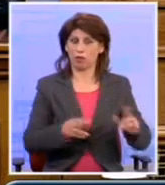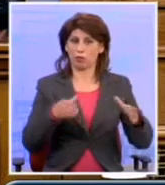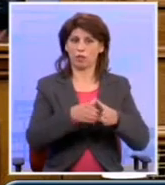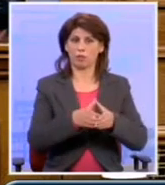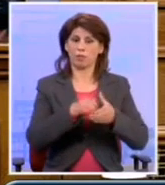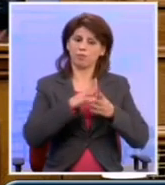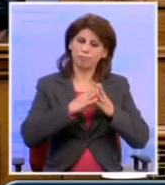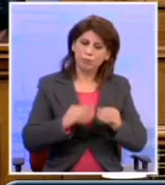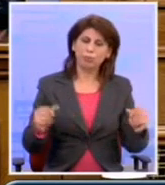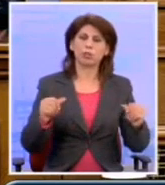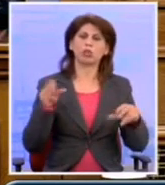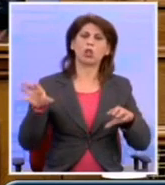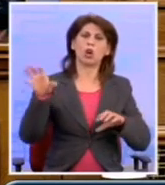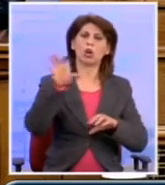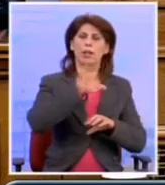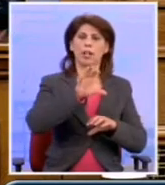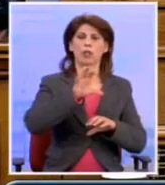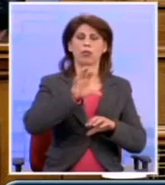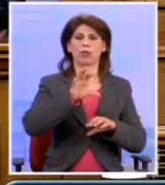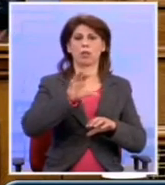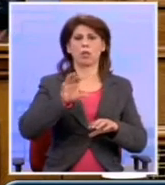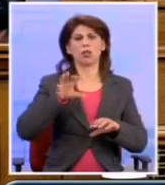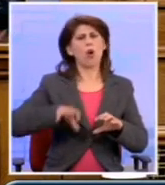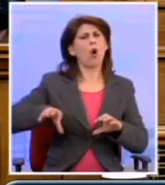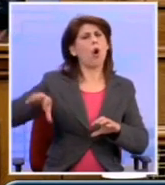την Εξάλληψη του Χρέους των Χωρών του Τρίτου Κόσμου,